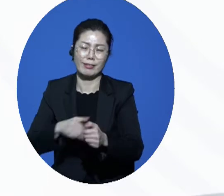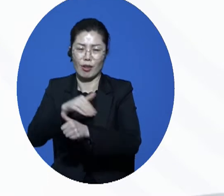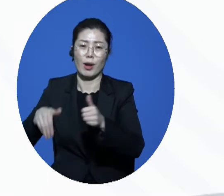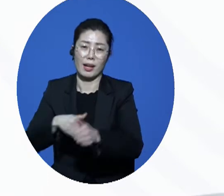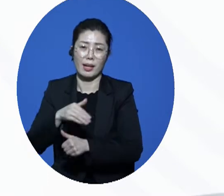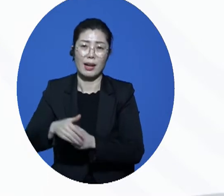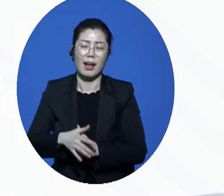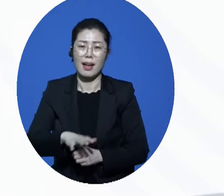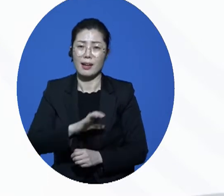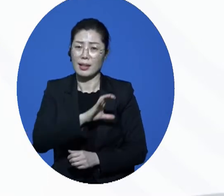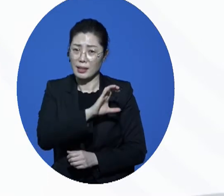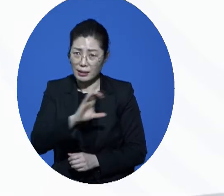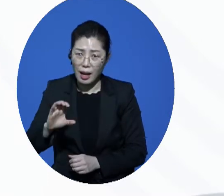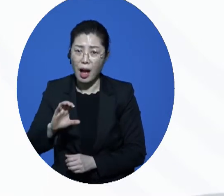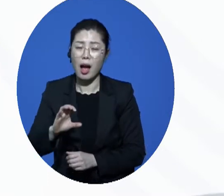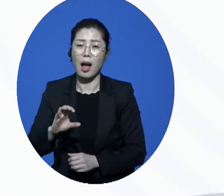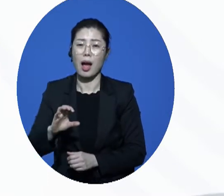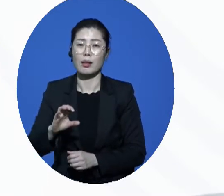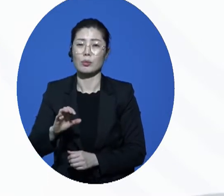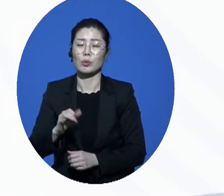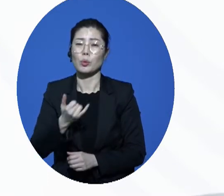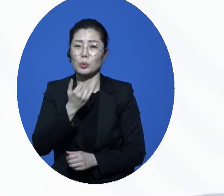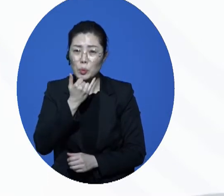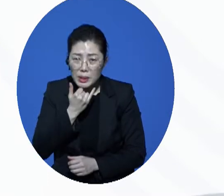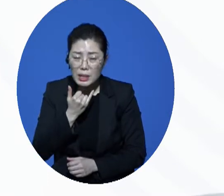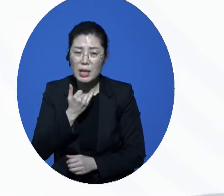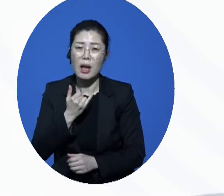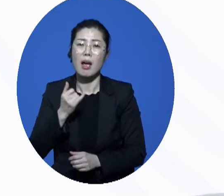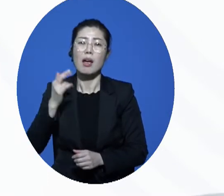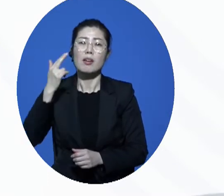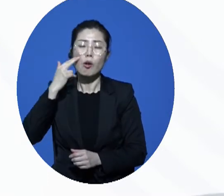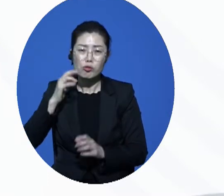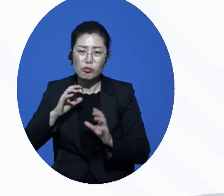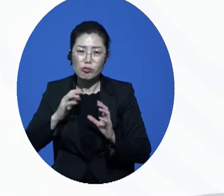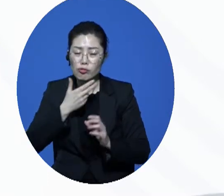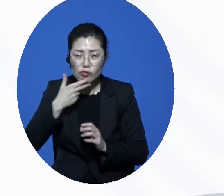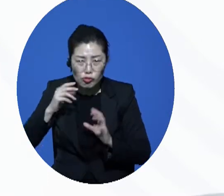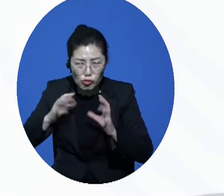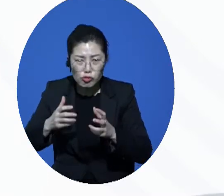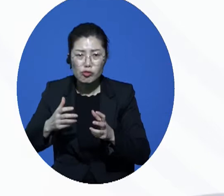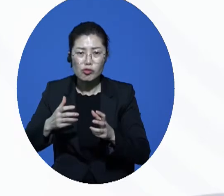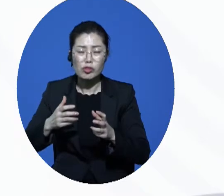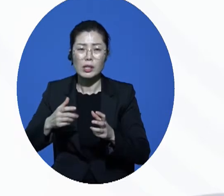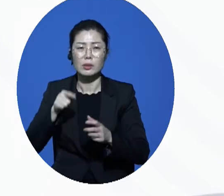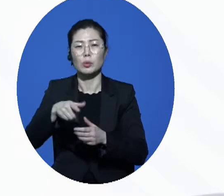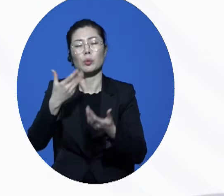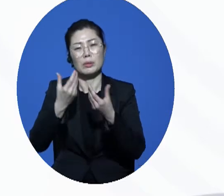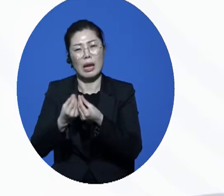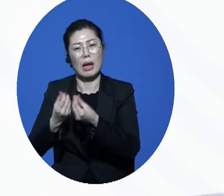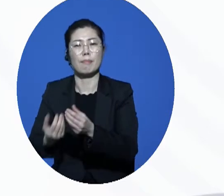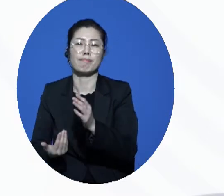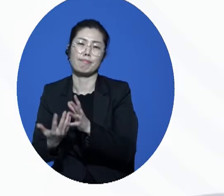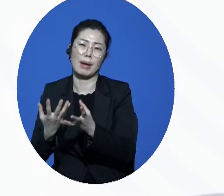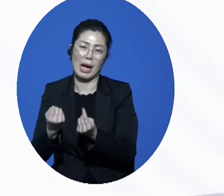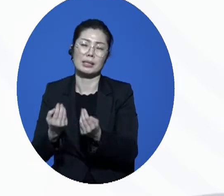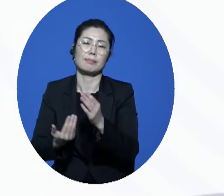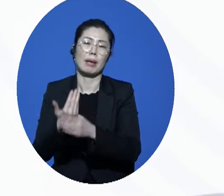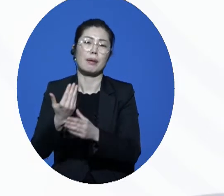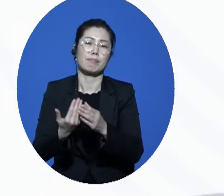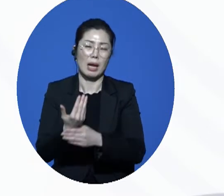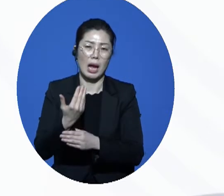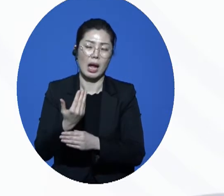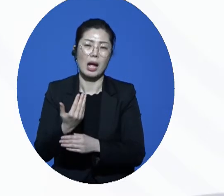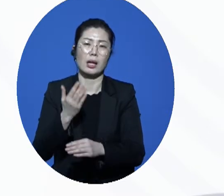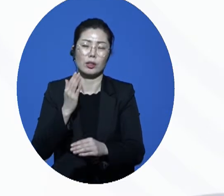있었습니다. 캐나다나 독일, 영국과 같은 이런 선진국에서도 이런 사례들이 많이 보고가 되었습니다. 따라서 많은 정부들이